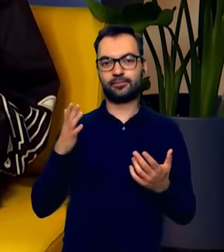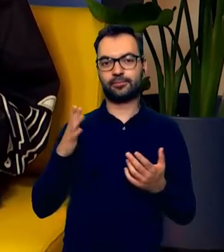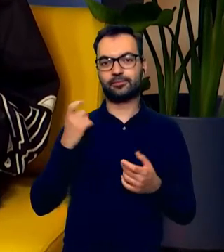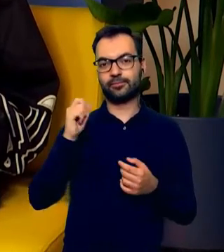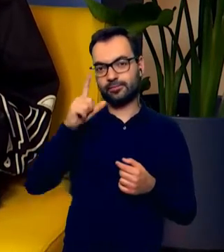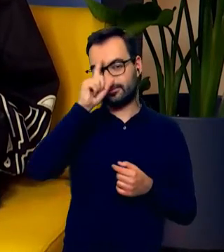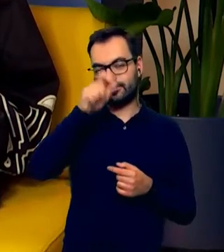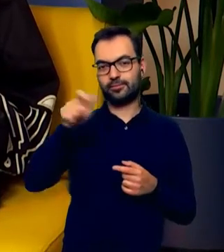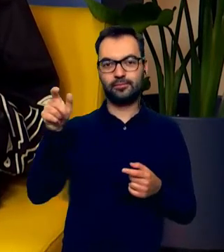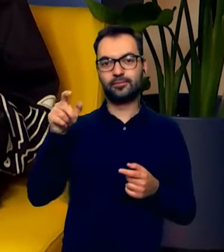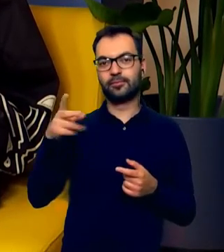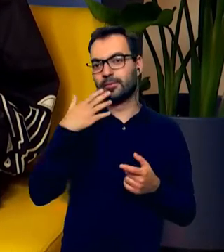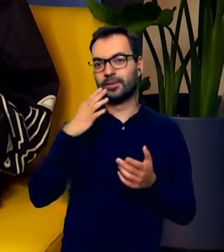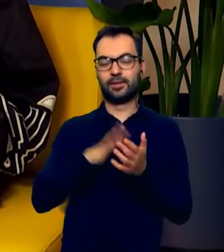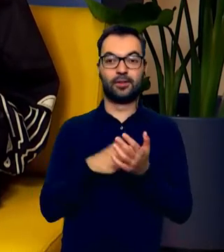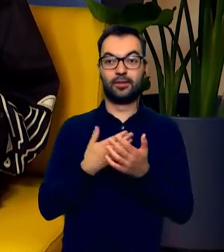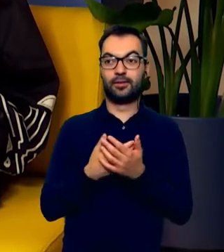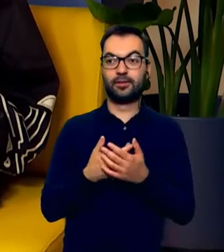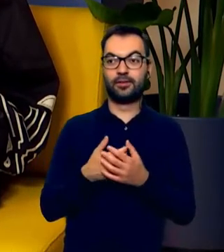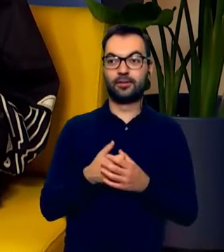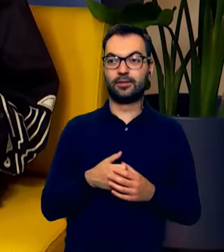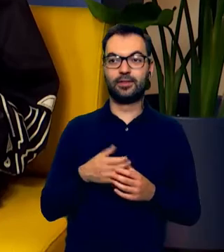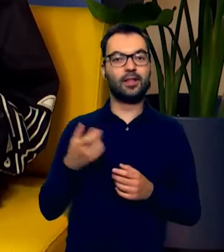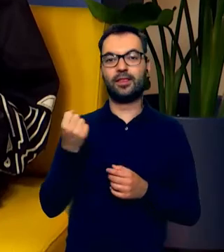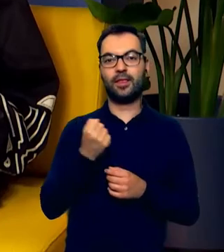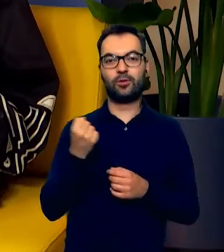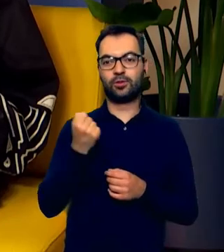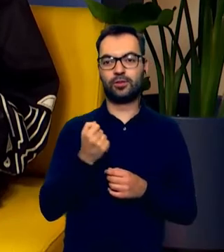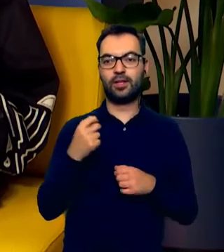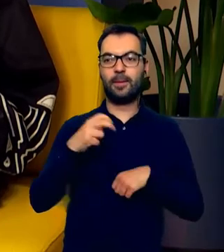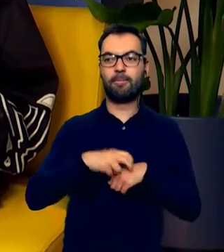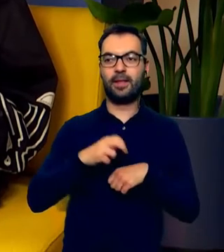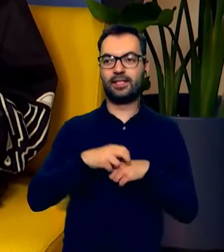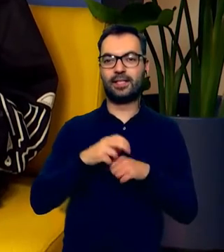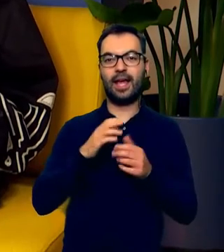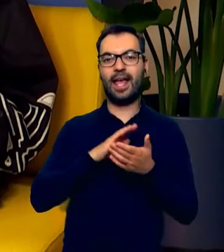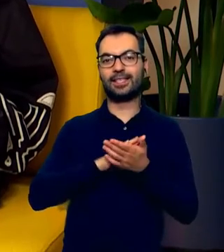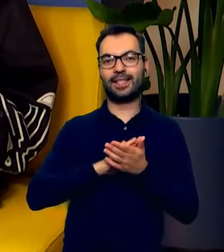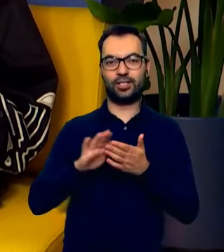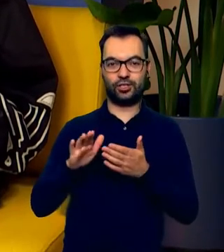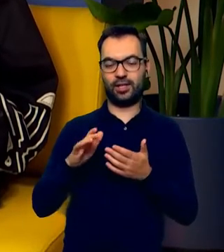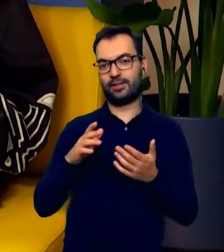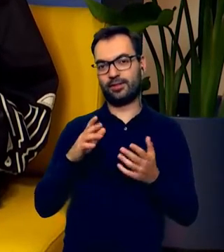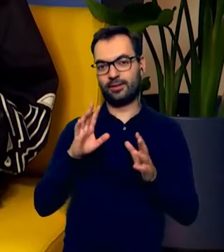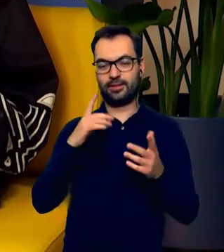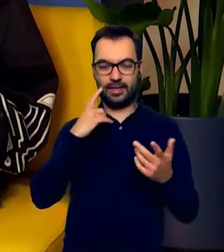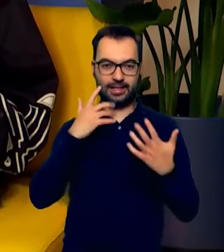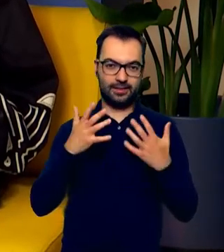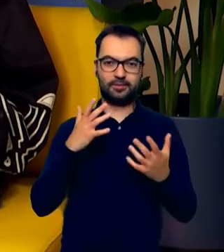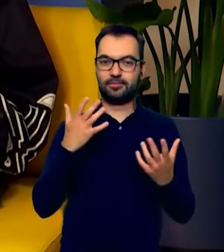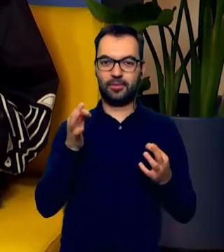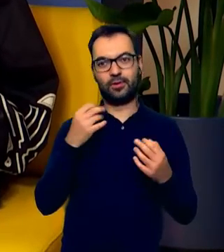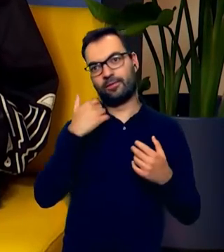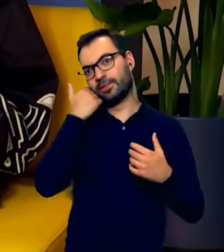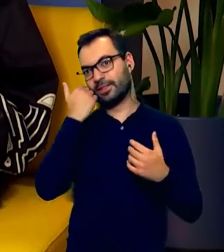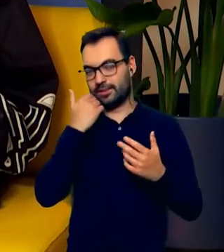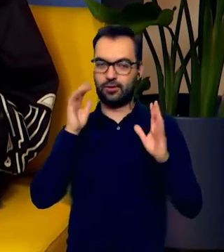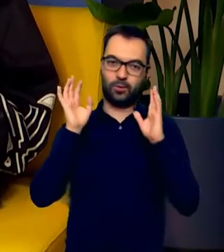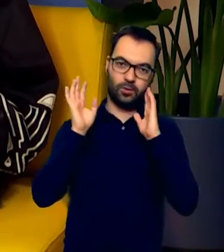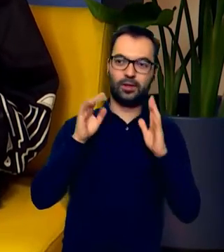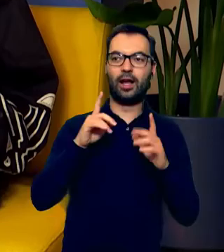Masz ludzi, którzy mówią, żeby na przykład nie używać medycyny estetycznej, naprawdę, bo jest to